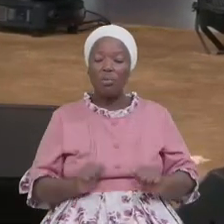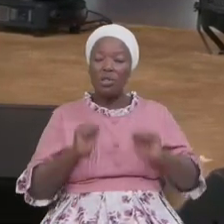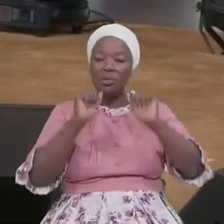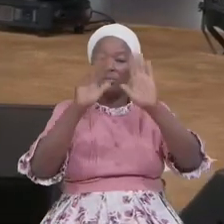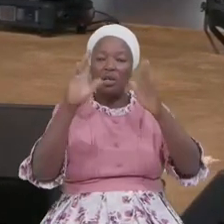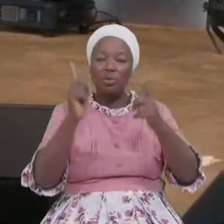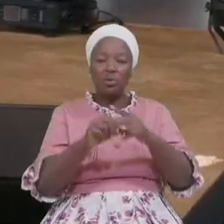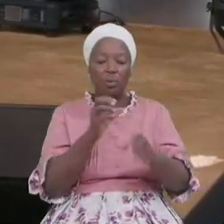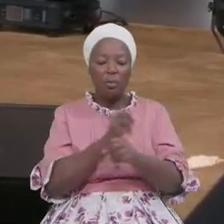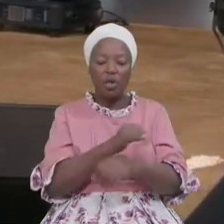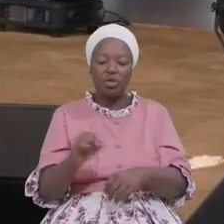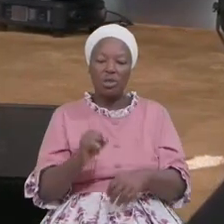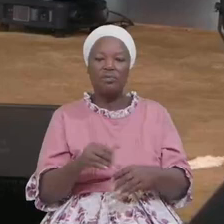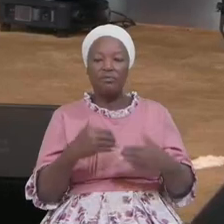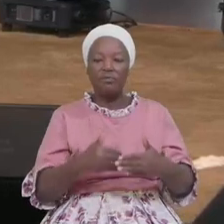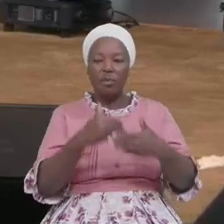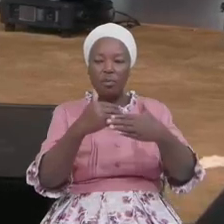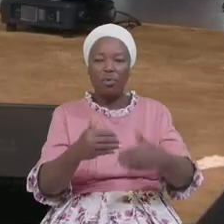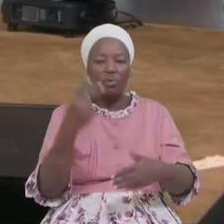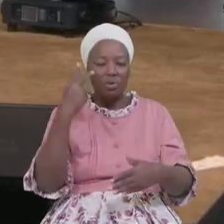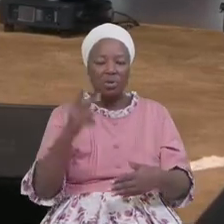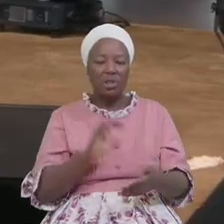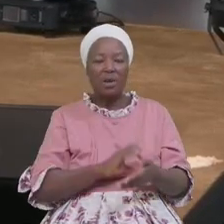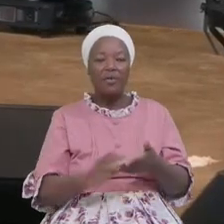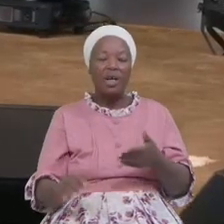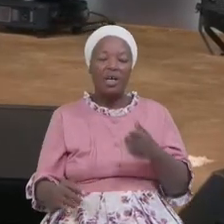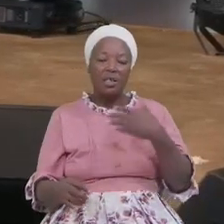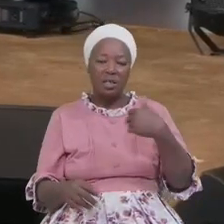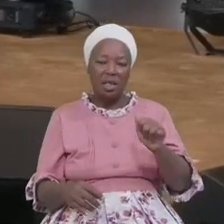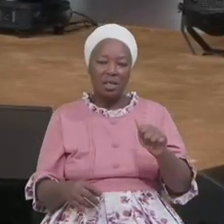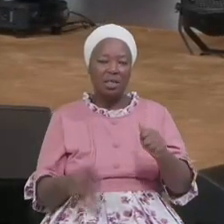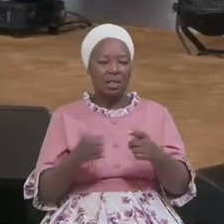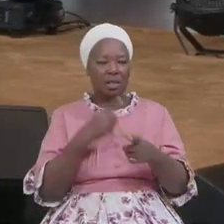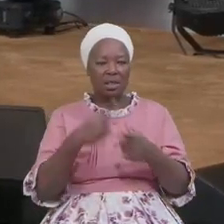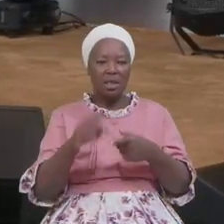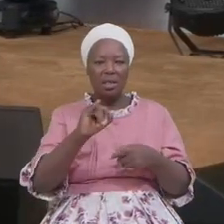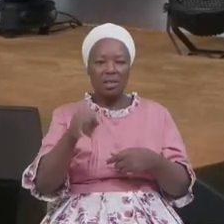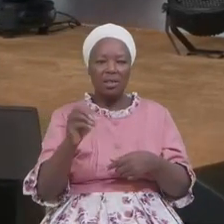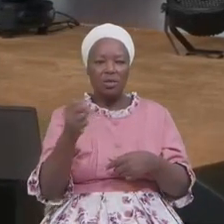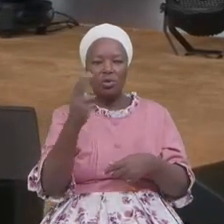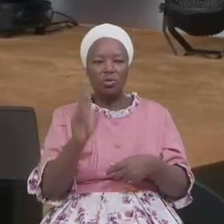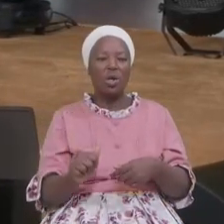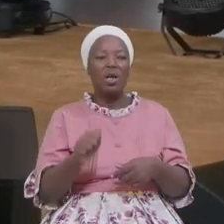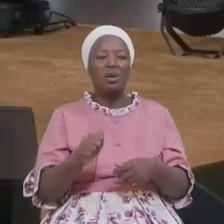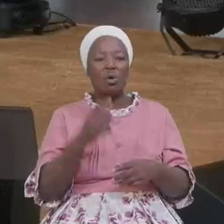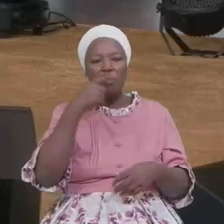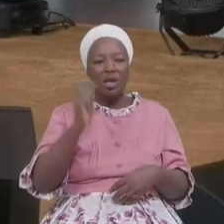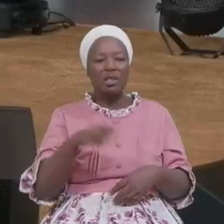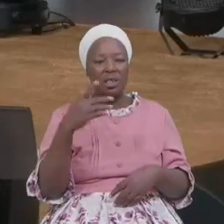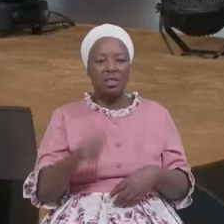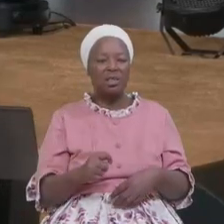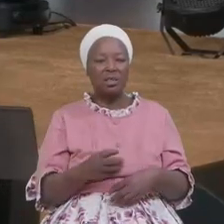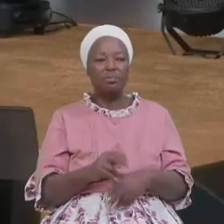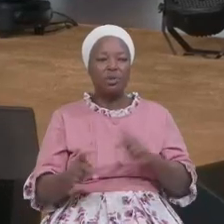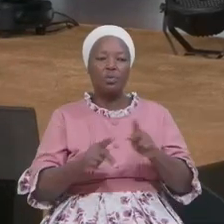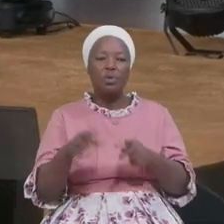de l'avant. Marcher de l'avant, avancer. Verset 10 de Josué 1. Josué donna cet ordre aux officiers